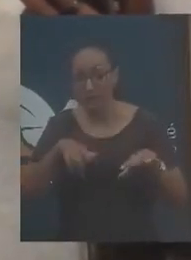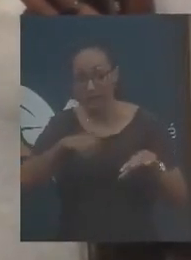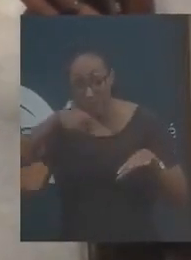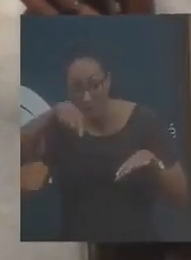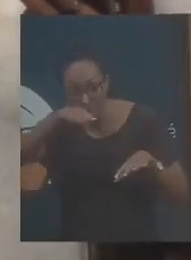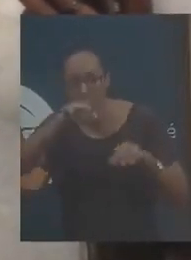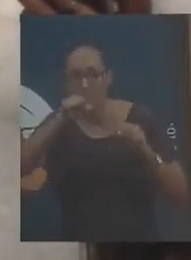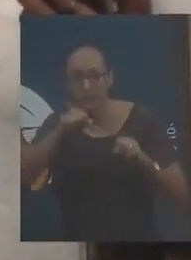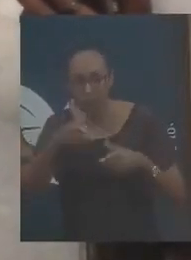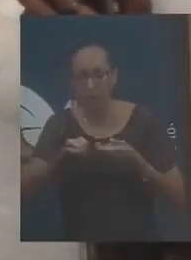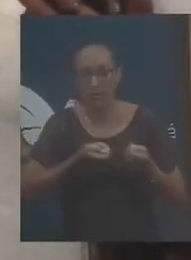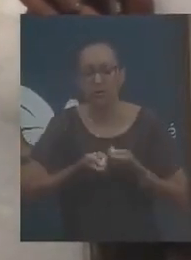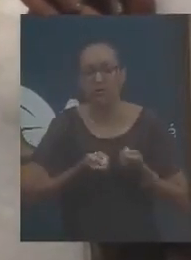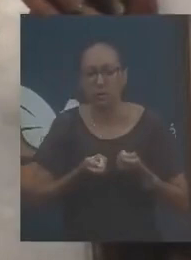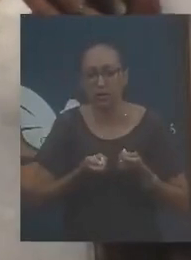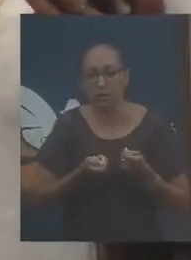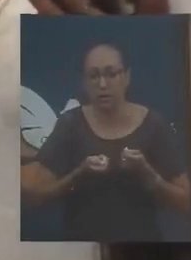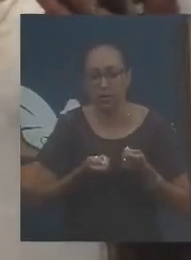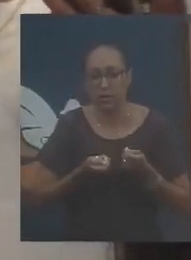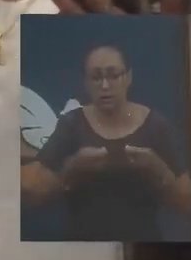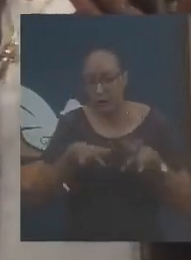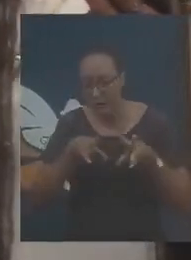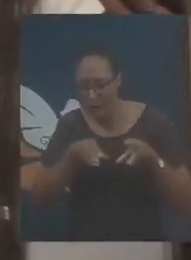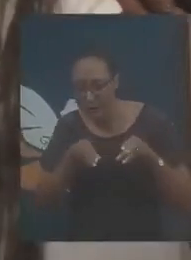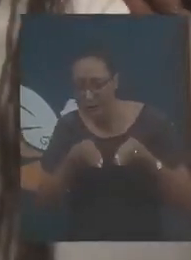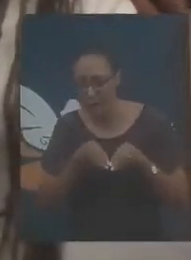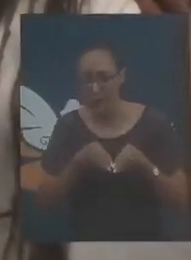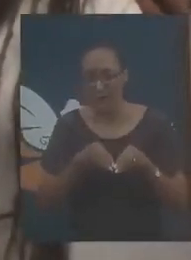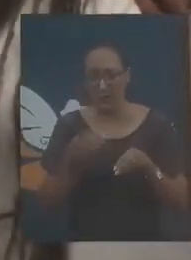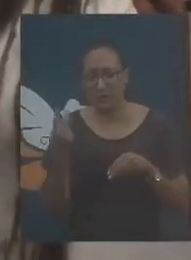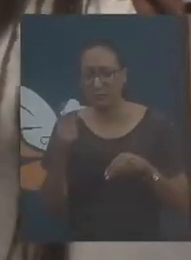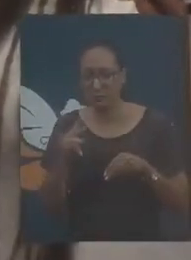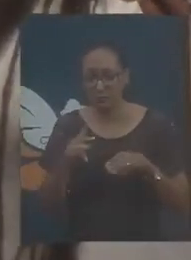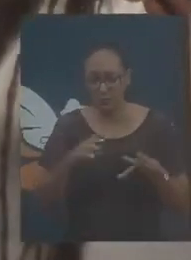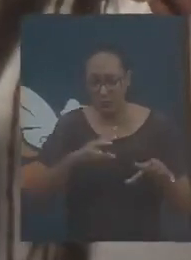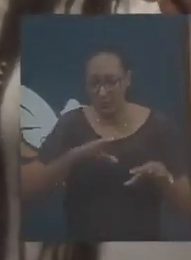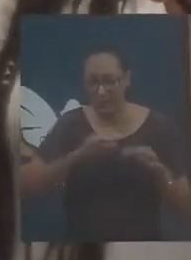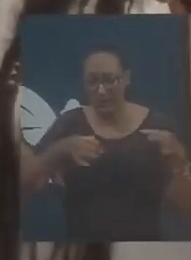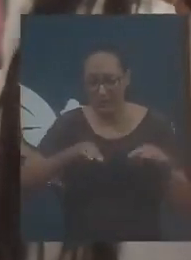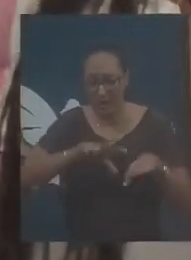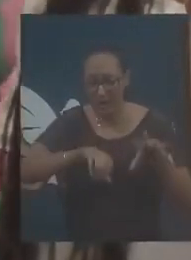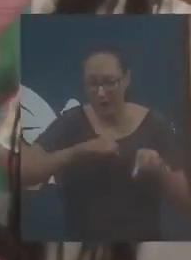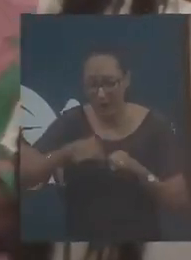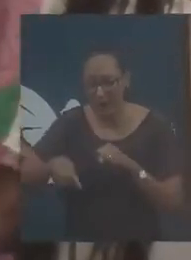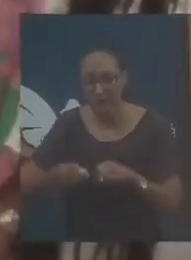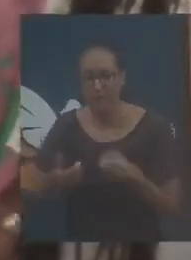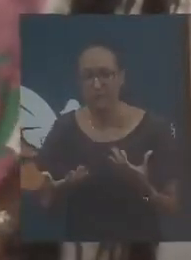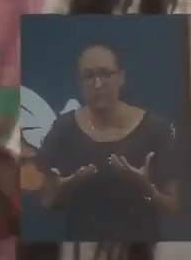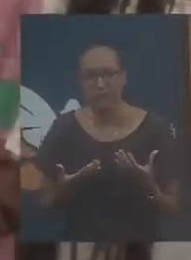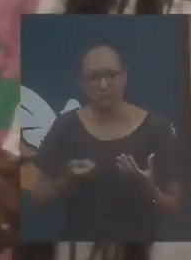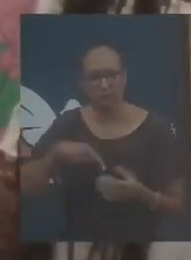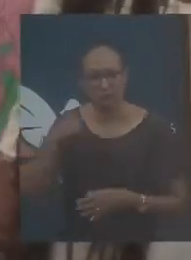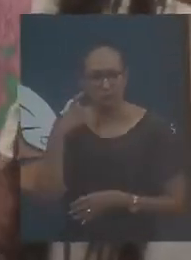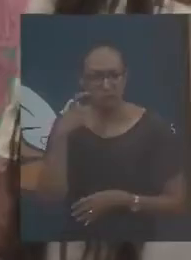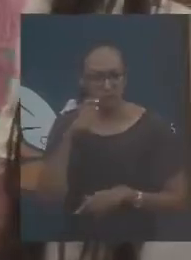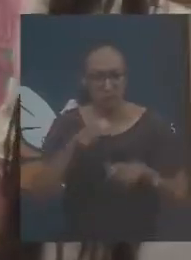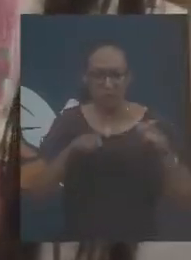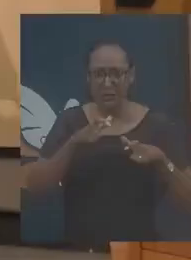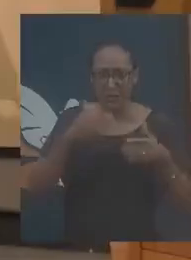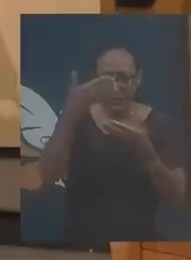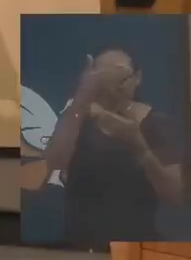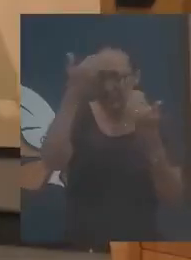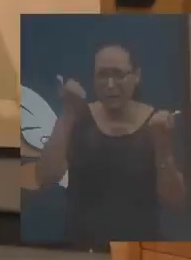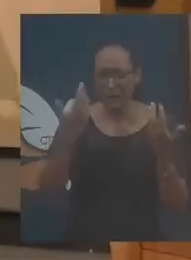pourrez. Vous êtes là, vos familles sont spoliées. Nous avons trouvé des gens, des personnes que nous ne connaissons pas, qui ont été spoliées, qui ne savent même